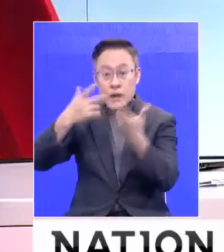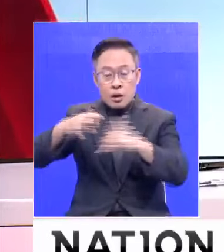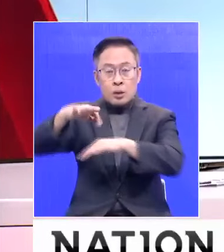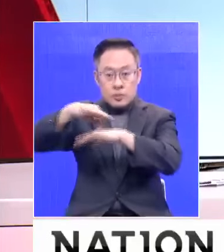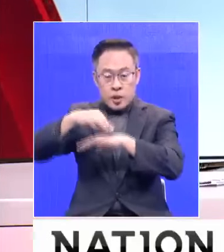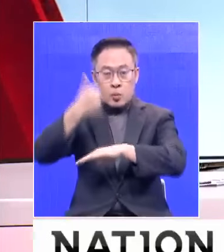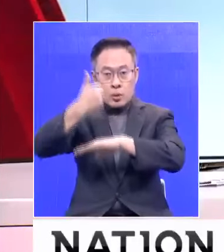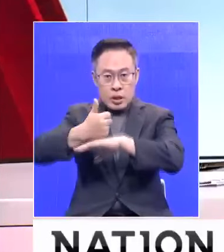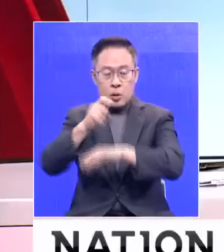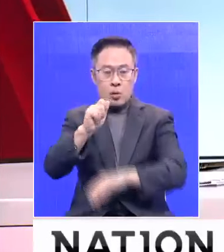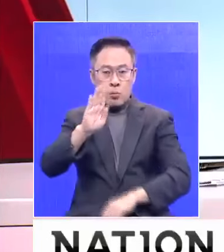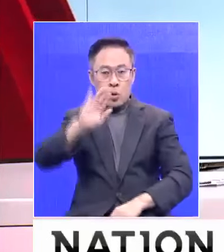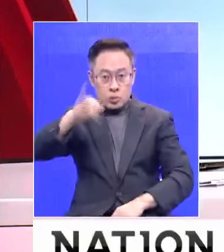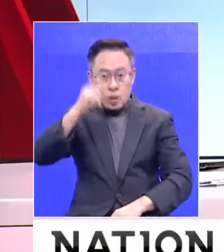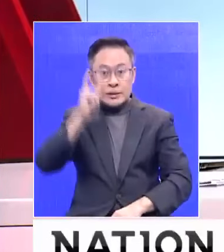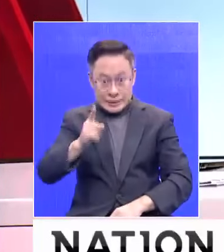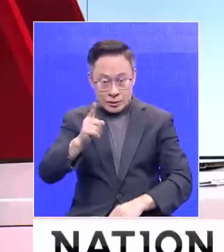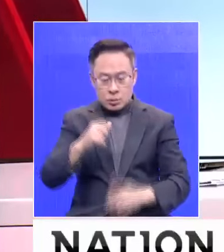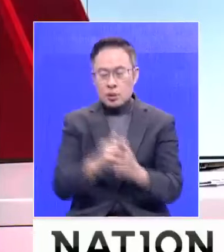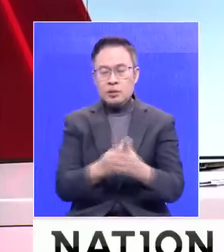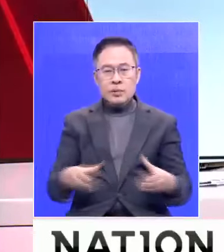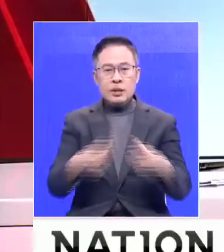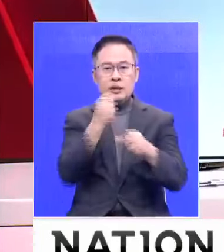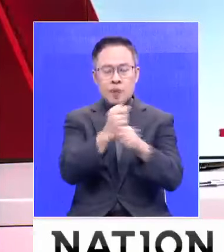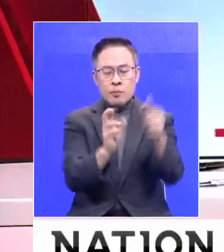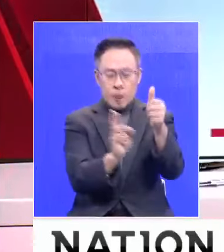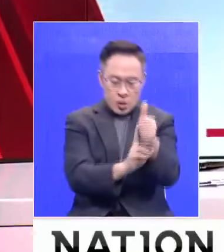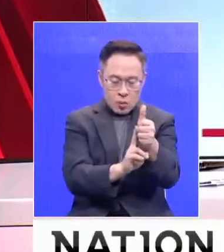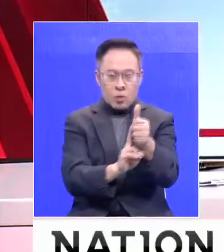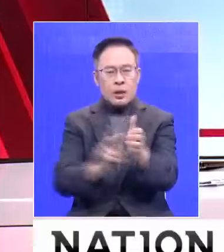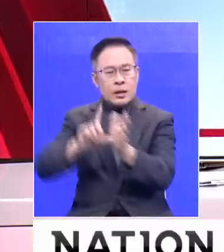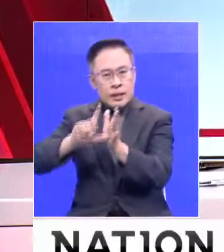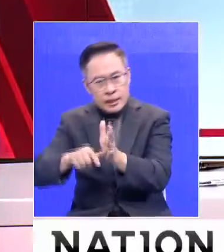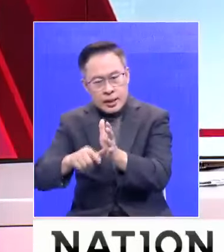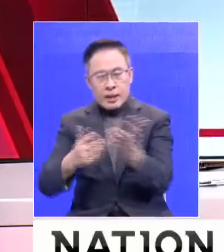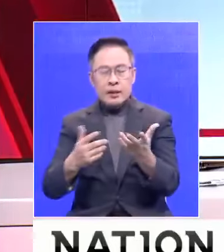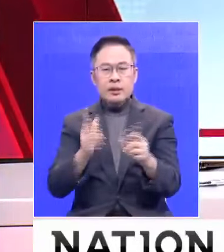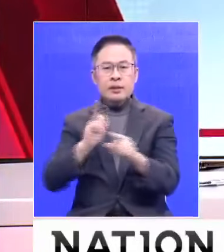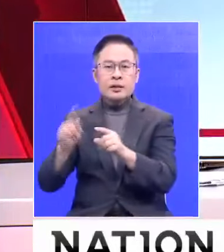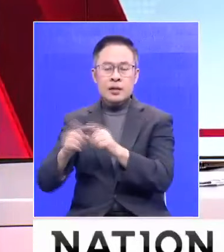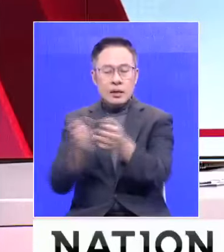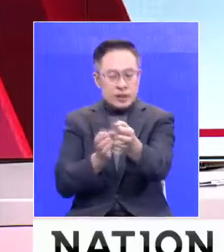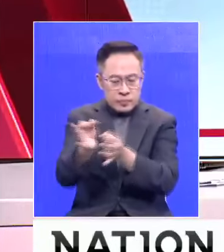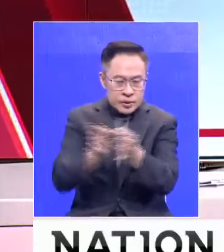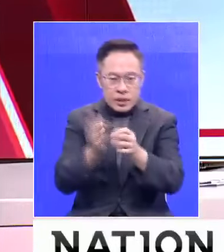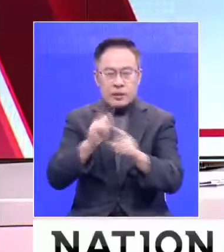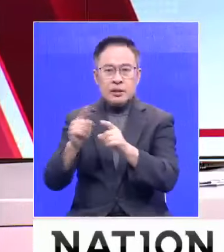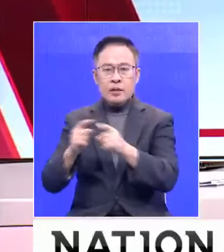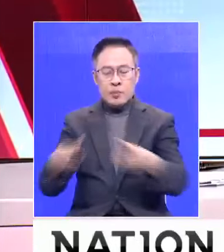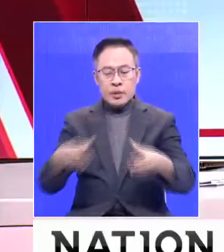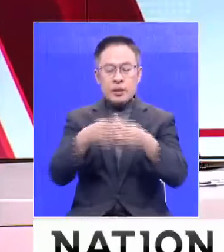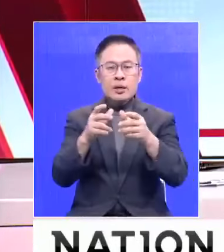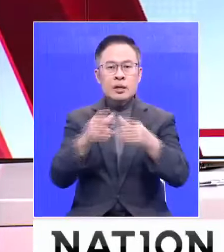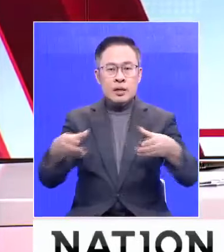านีแล้วหลังจากนั้นเองเนี่ยโป ร เซสในเรื่องของการตั้งทีมงานขึ้นมานะคะไม่ว่าจะเป็นรองนายกอบจ.เนี่ยเข้ามาทําหน้าที่แ